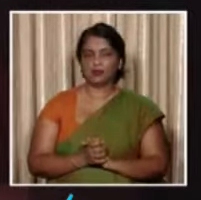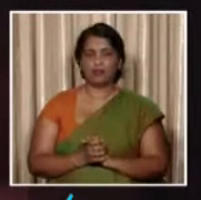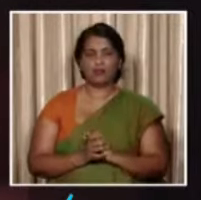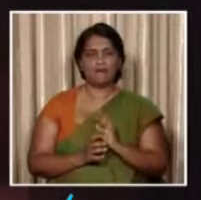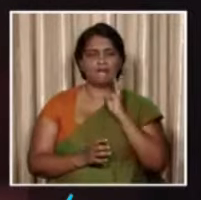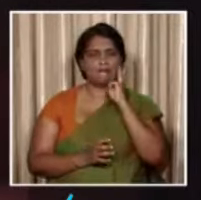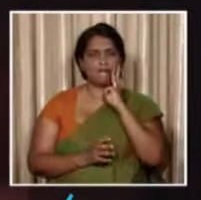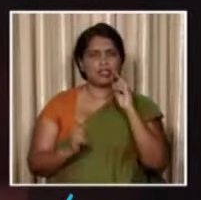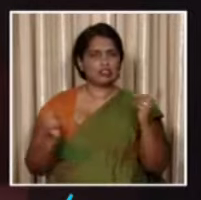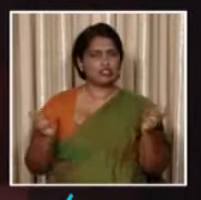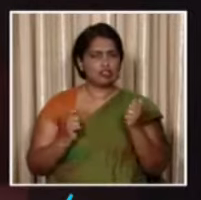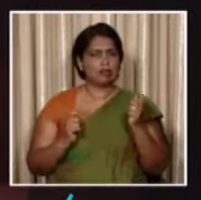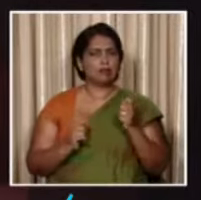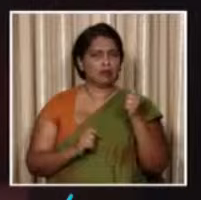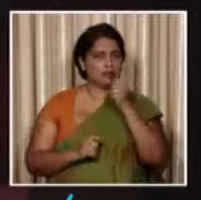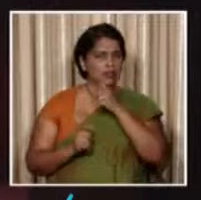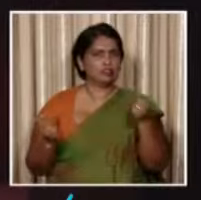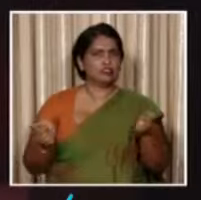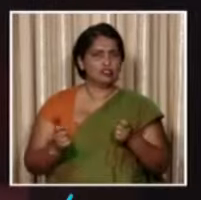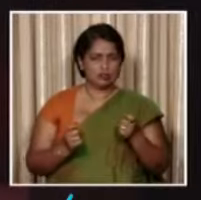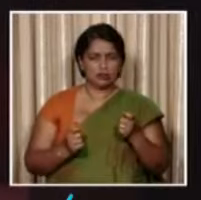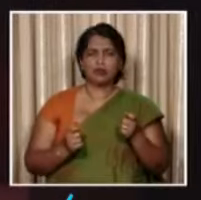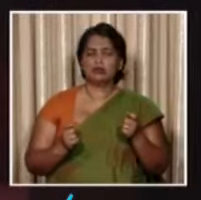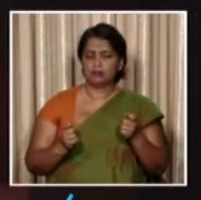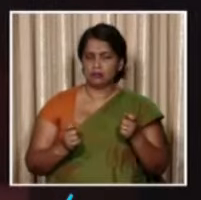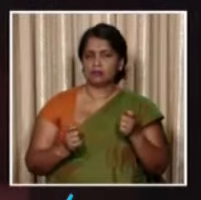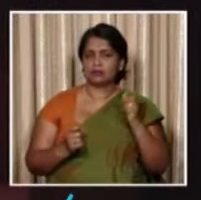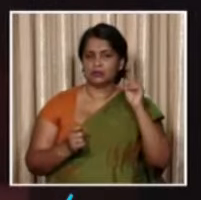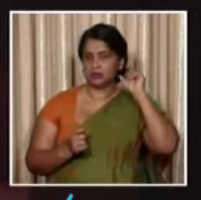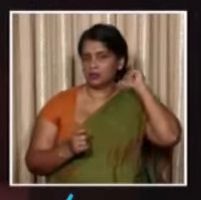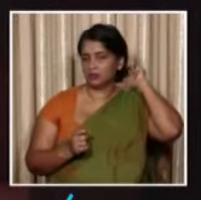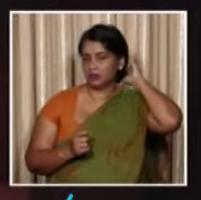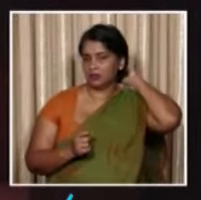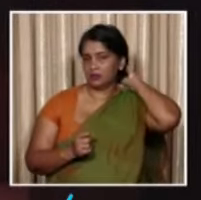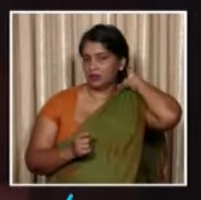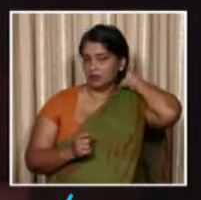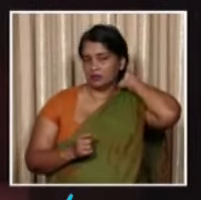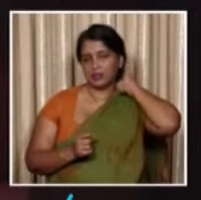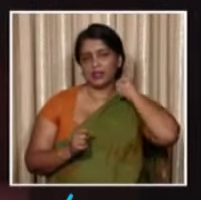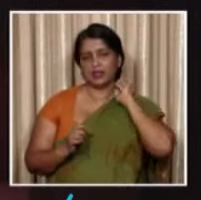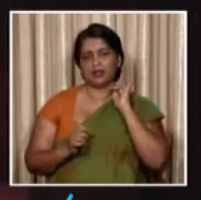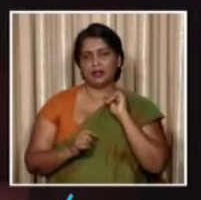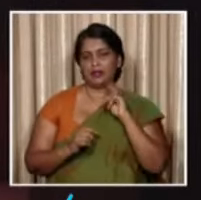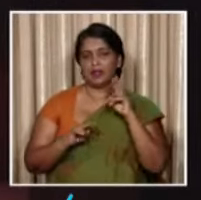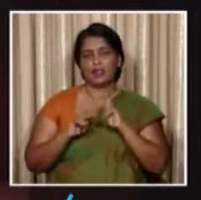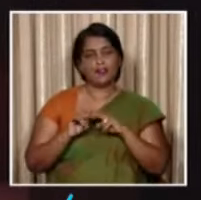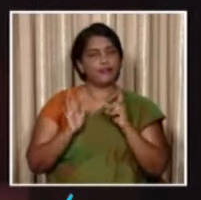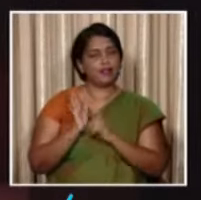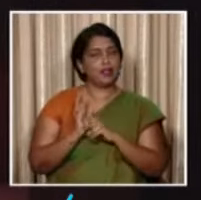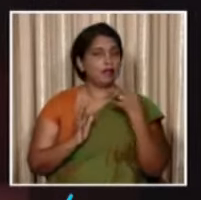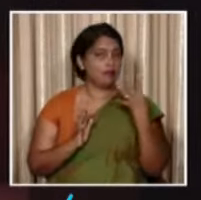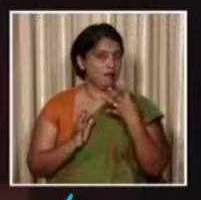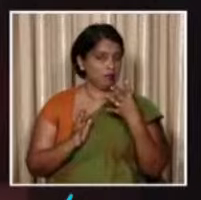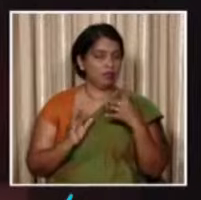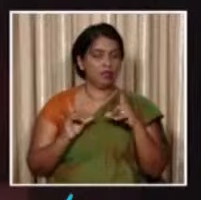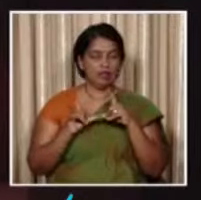ෂොප්ස් 200ක් මත්පැන් සුරාසල් ඒ කියන්නේ FL4 බලපත්‍ර